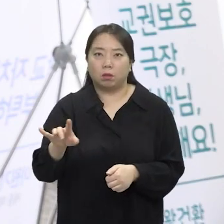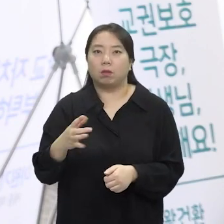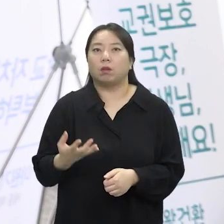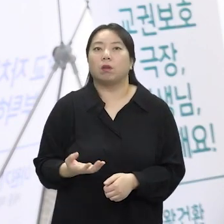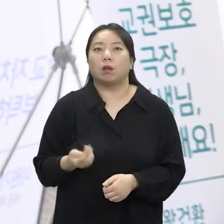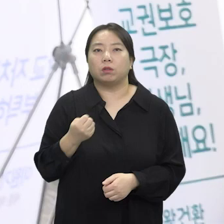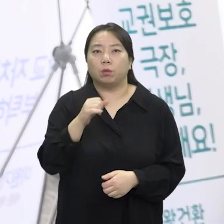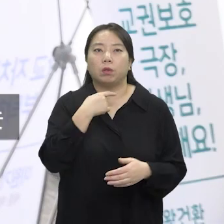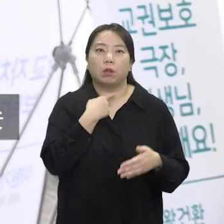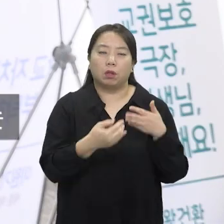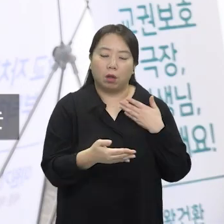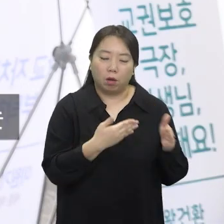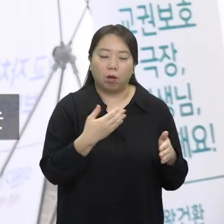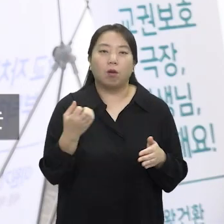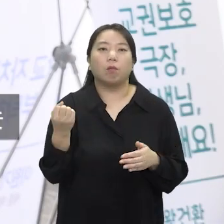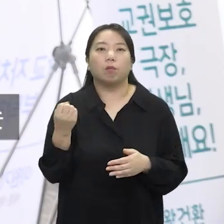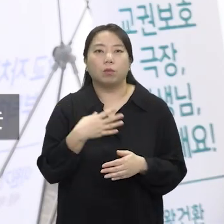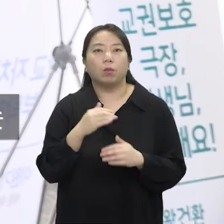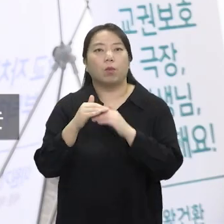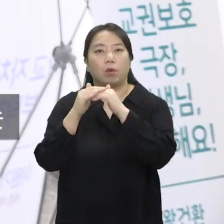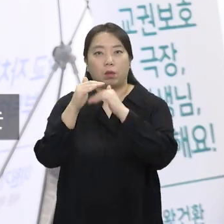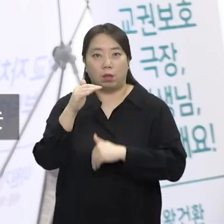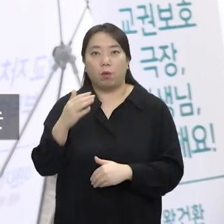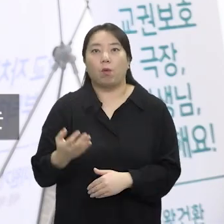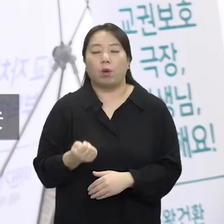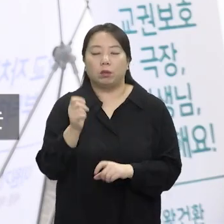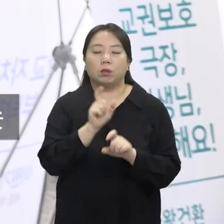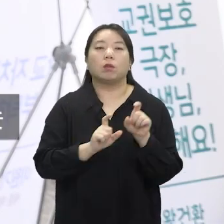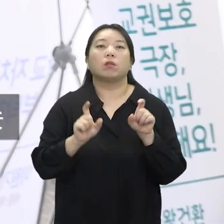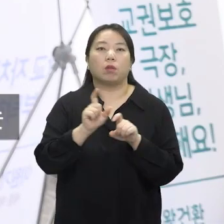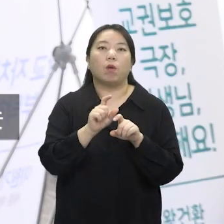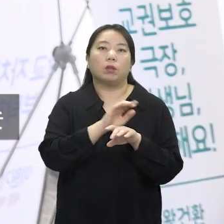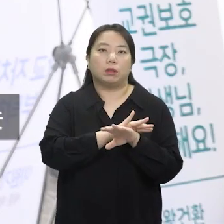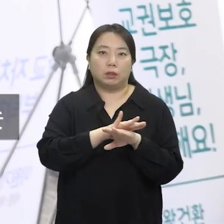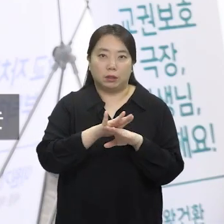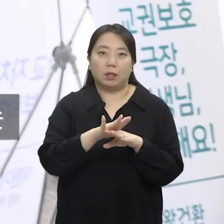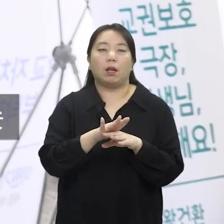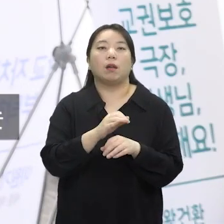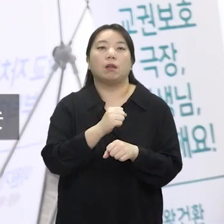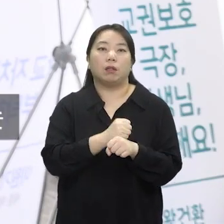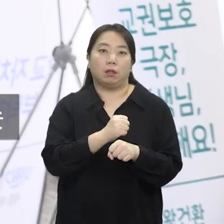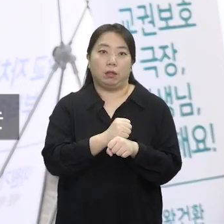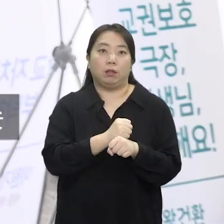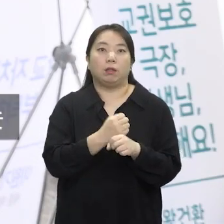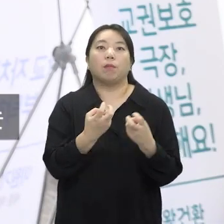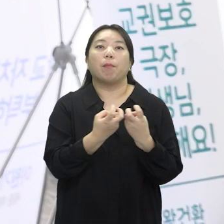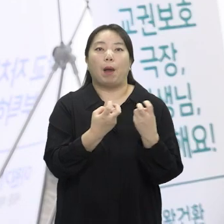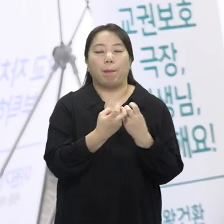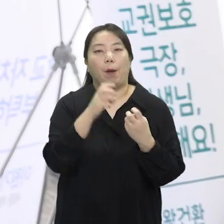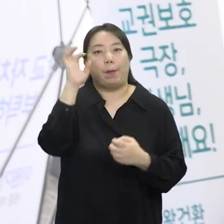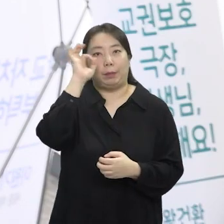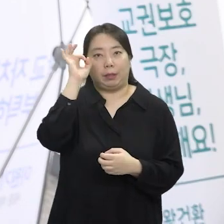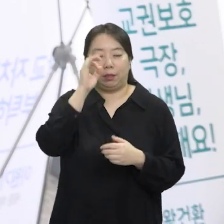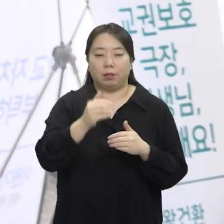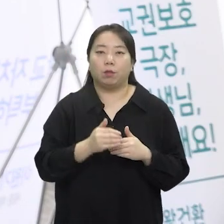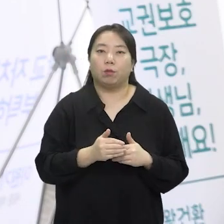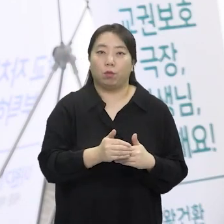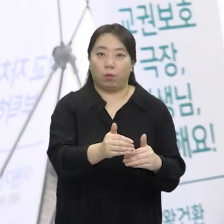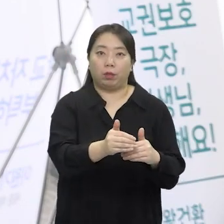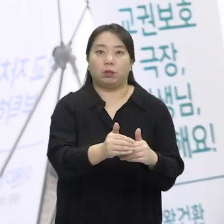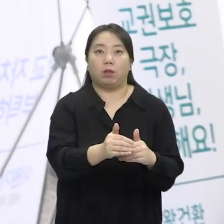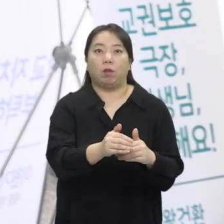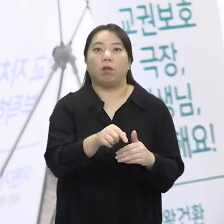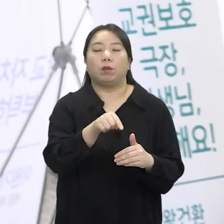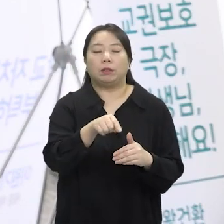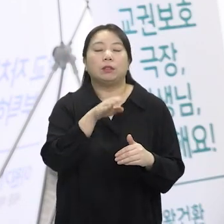가지고 있는 경험과 성찰한 내용들을 바탕으로 더 나은 길을 제시할 수 있는 그 방법들을 찾고 있다는 그 과정